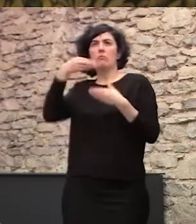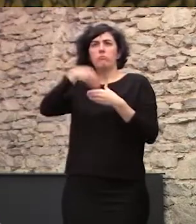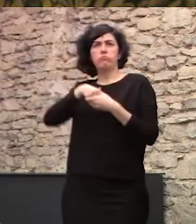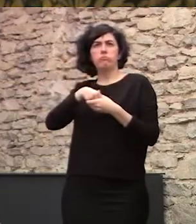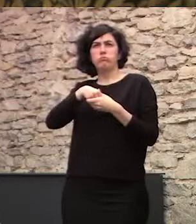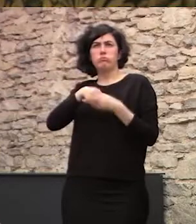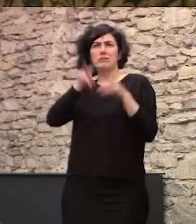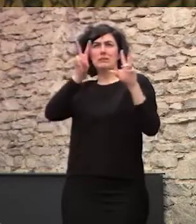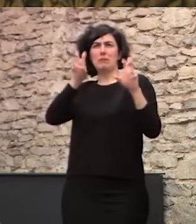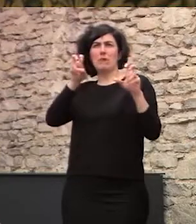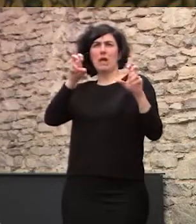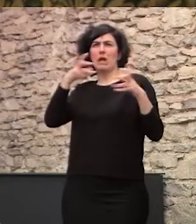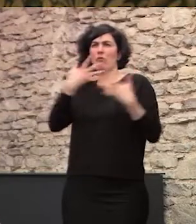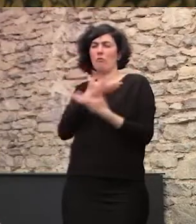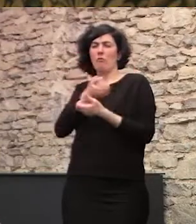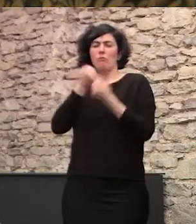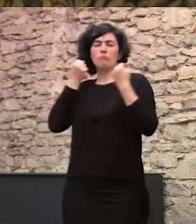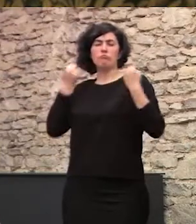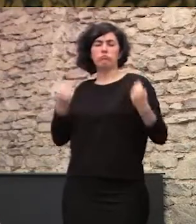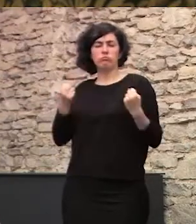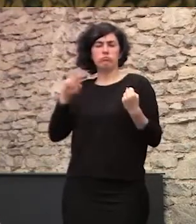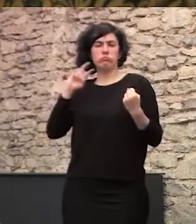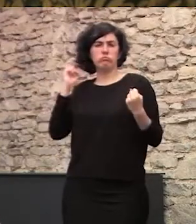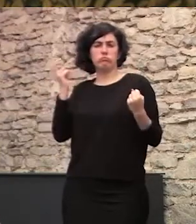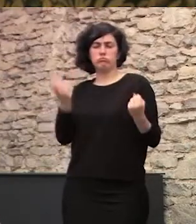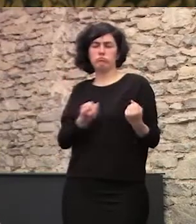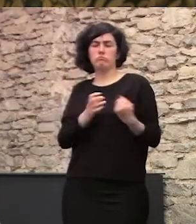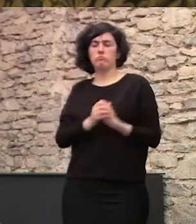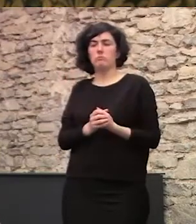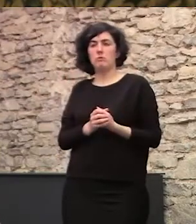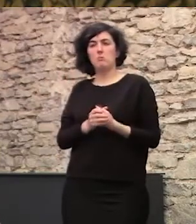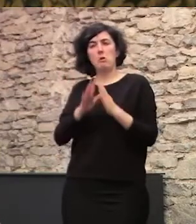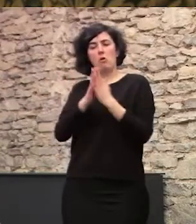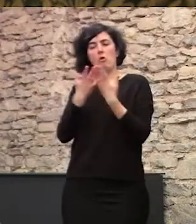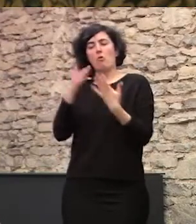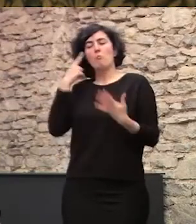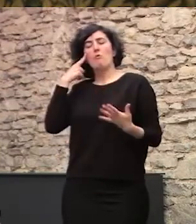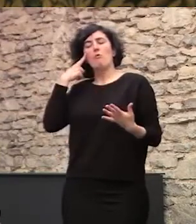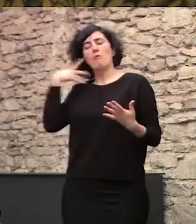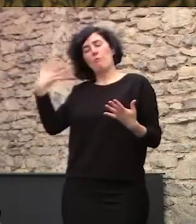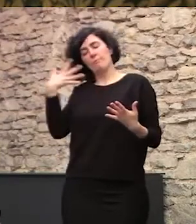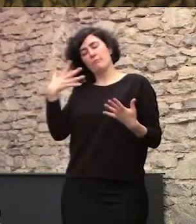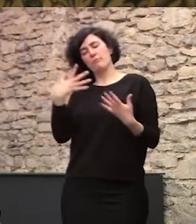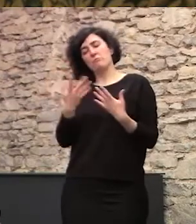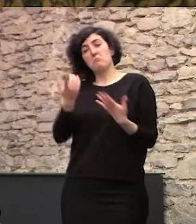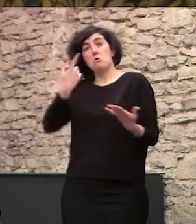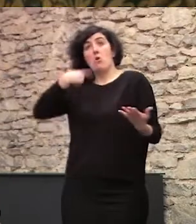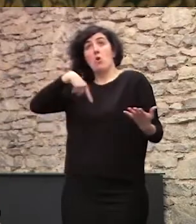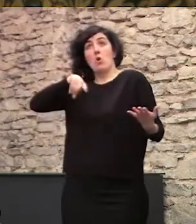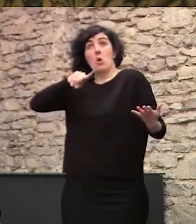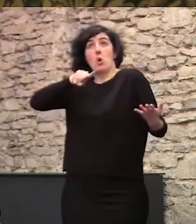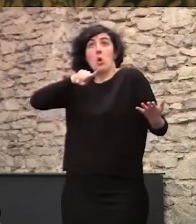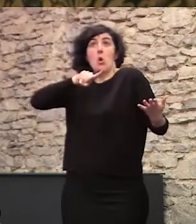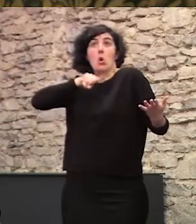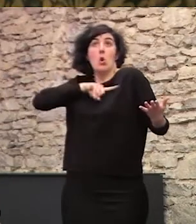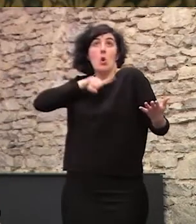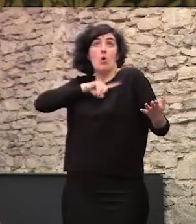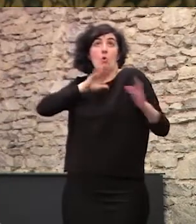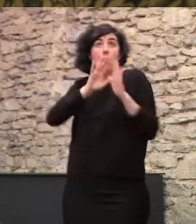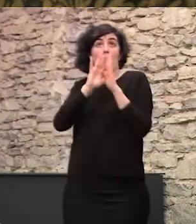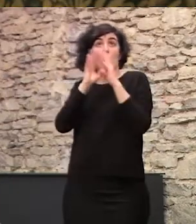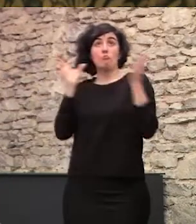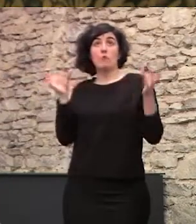ez? Baina batez ere, arrakastaz etorritako liburua izan zen. Gu behintzat ala bizi izan genuen gure irakurle